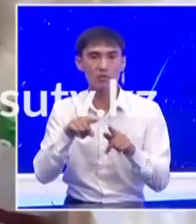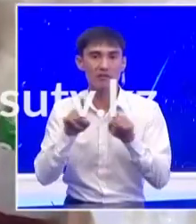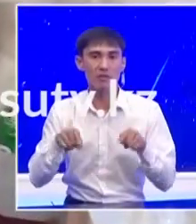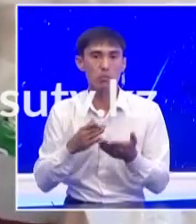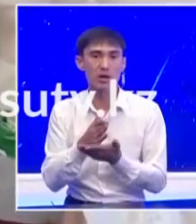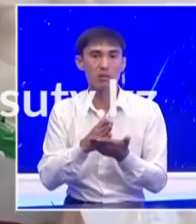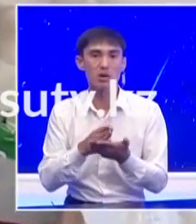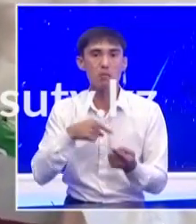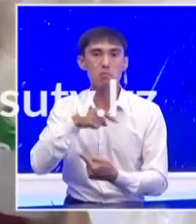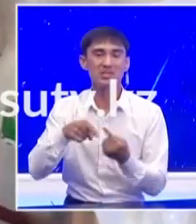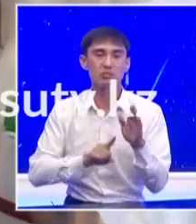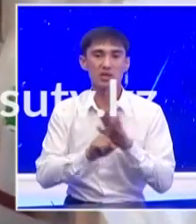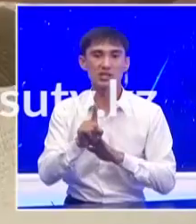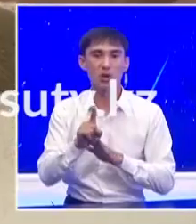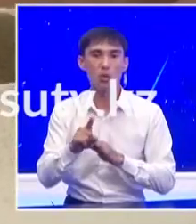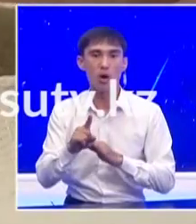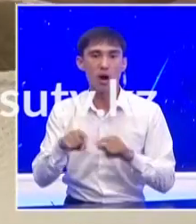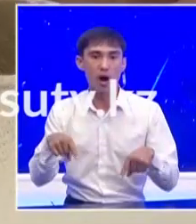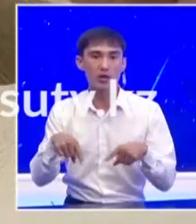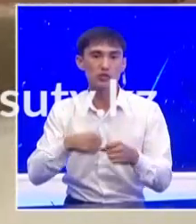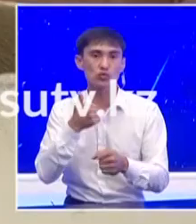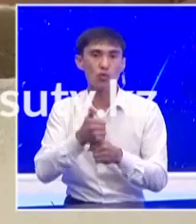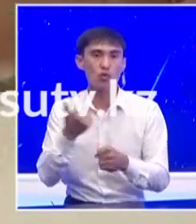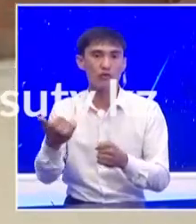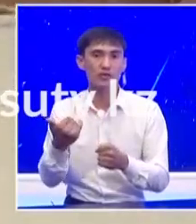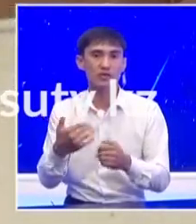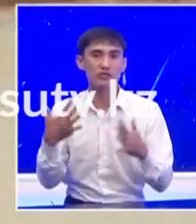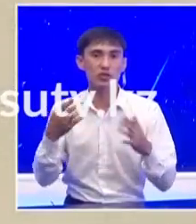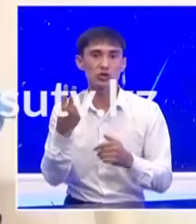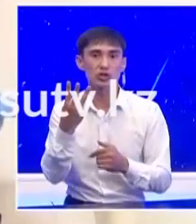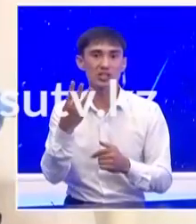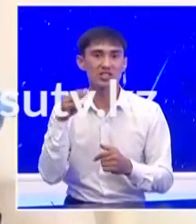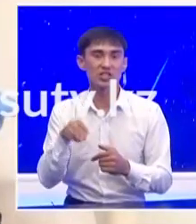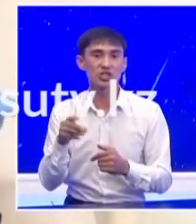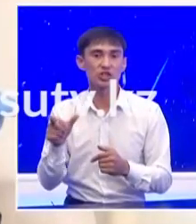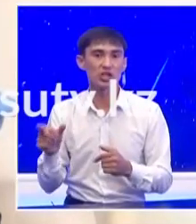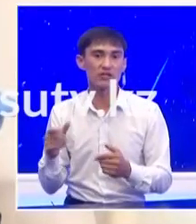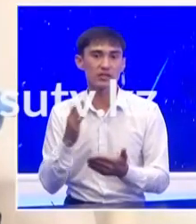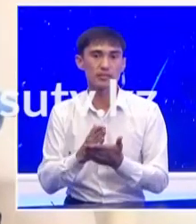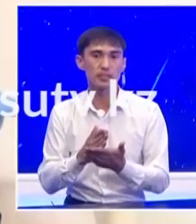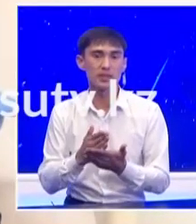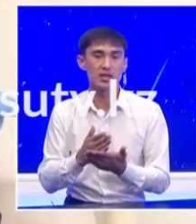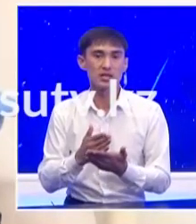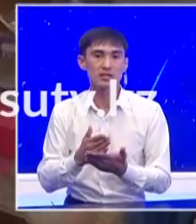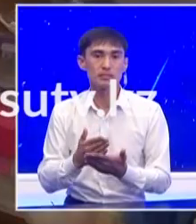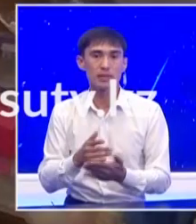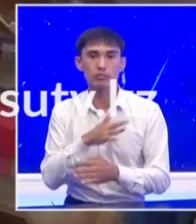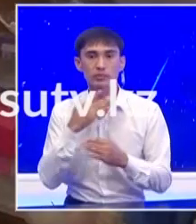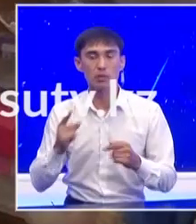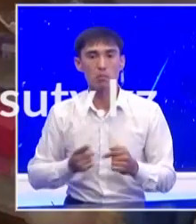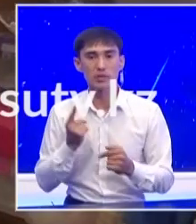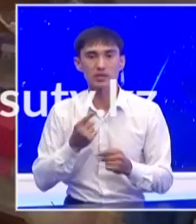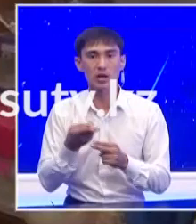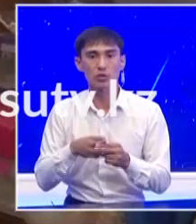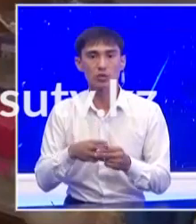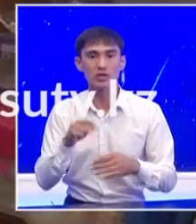программы «Бизнес-Бастау» основам предпринимательства обучилось свыше 3000 человек. Немалая часть из них приходится именно на мастеров, которые